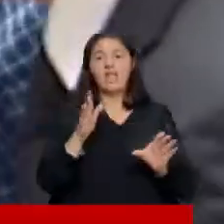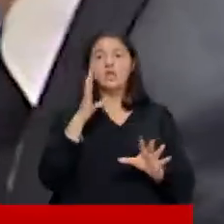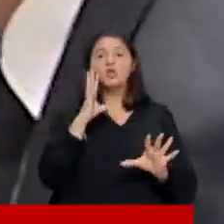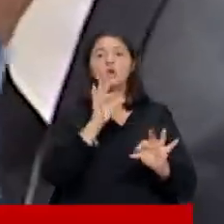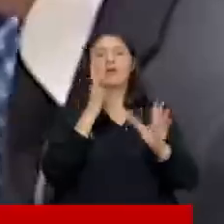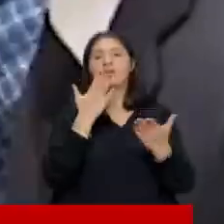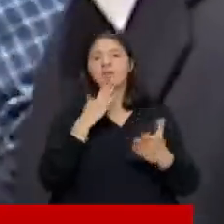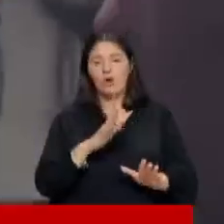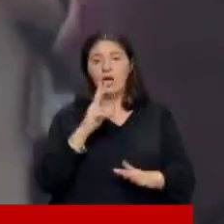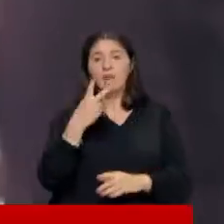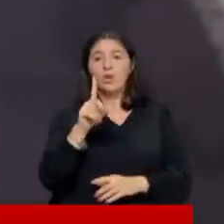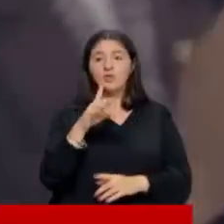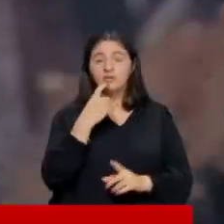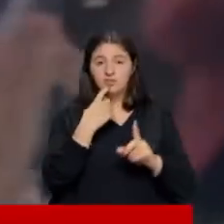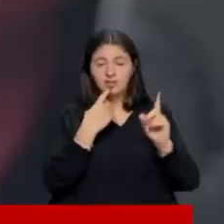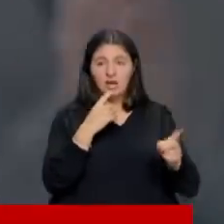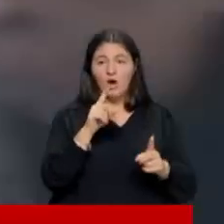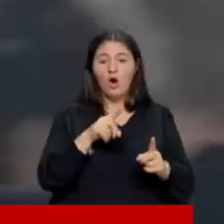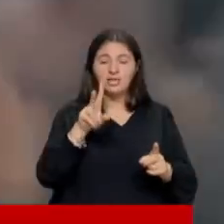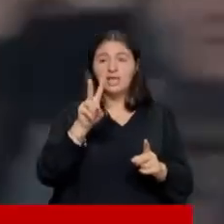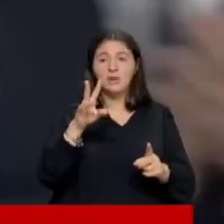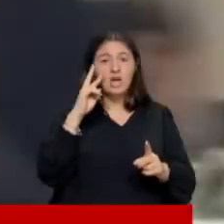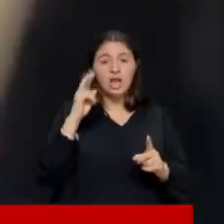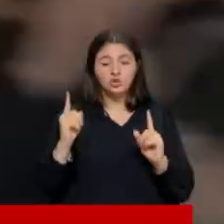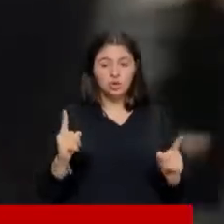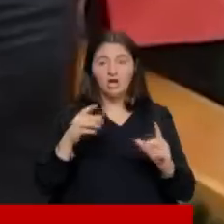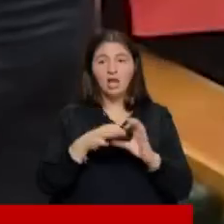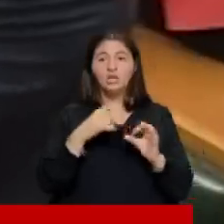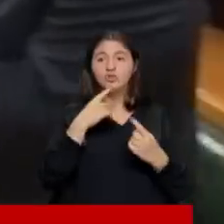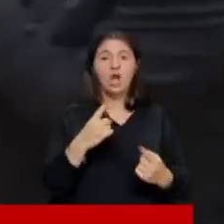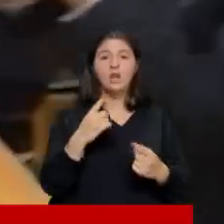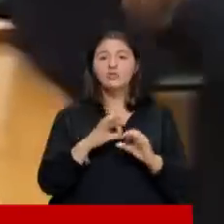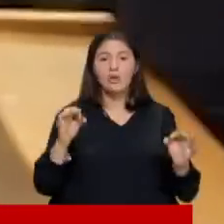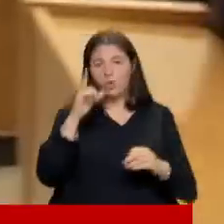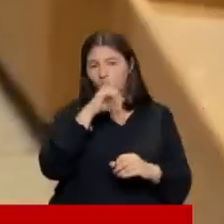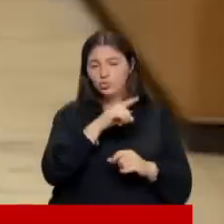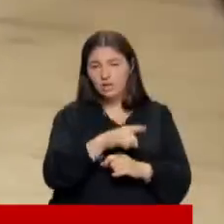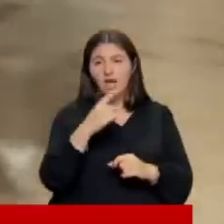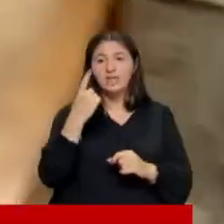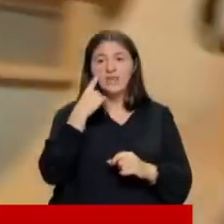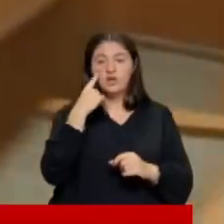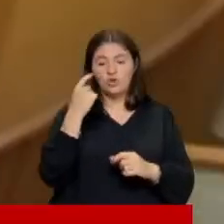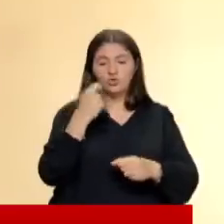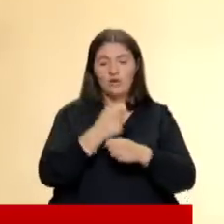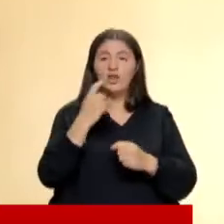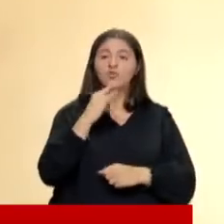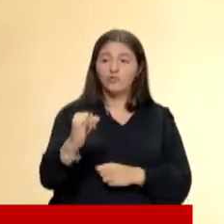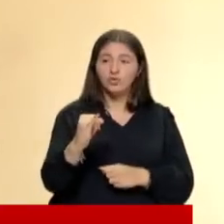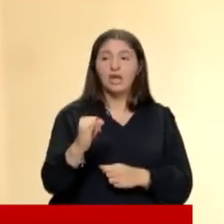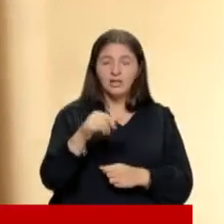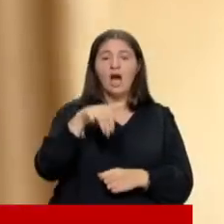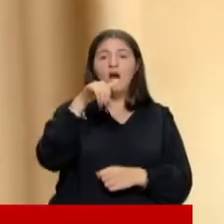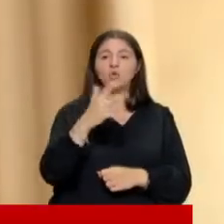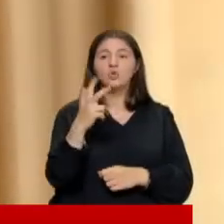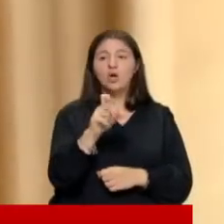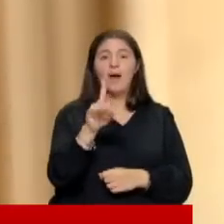dokunulmazlığı yok 2014 yılında 17-25 Aralık süreci ile ilgili kurduğu cümleler nedeniyle kamu görevlisine hakaretten hakkında